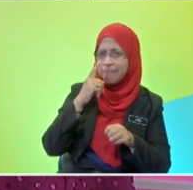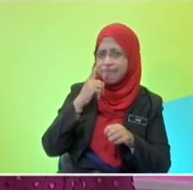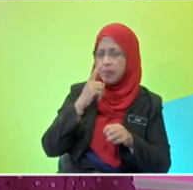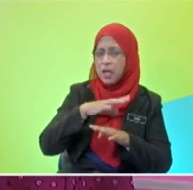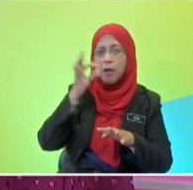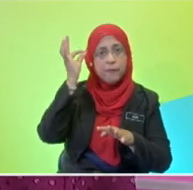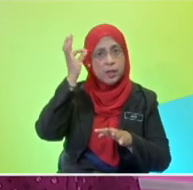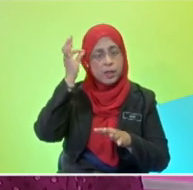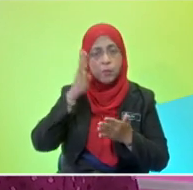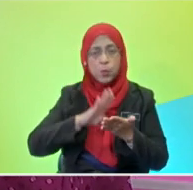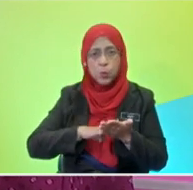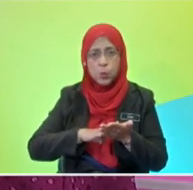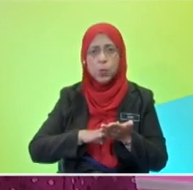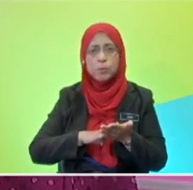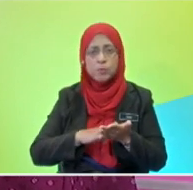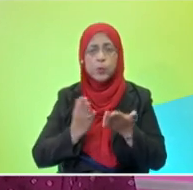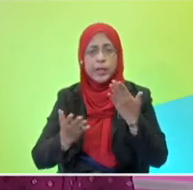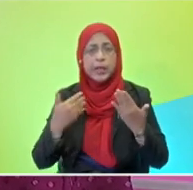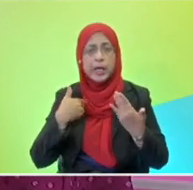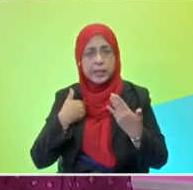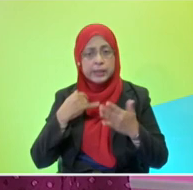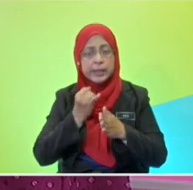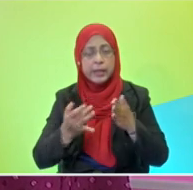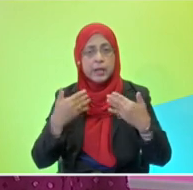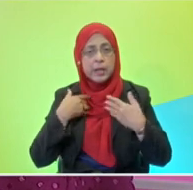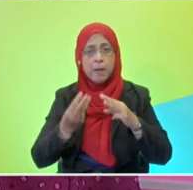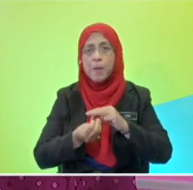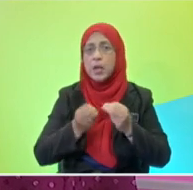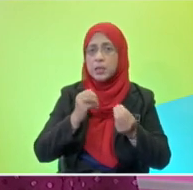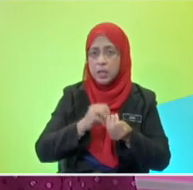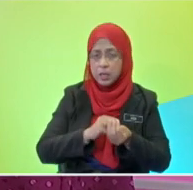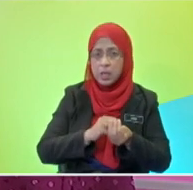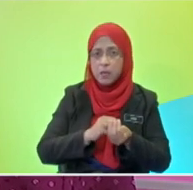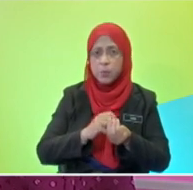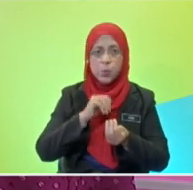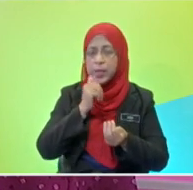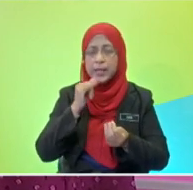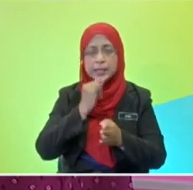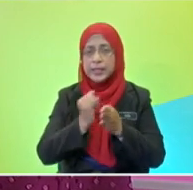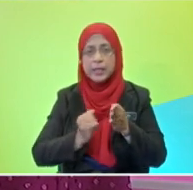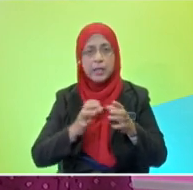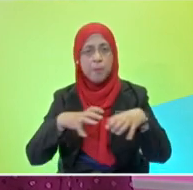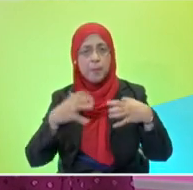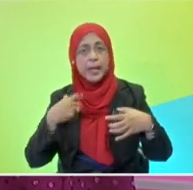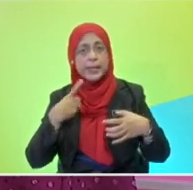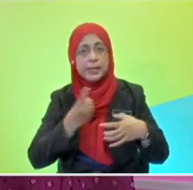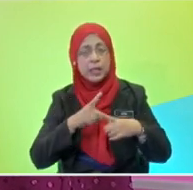sangka mungkin pada hari itu dia tidak berapa ada masalah pribadi yang dia tak dapat